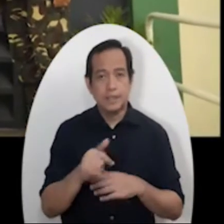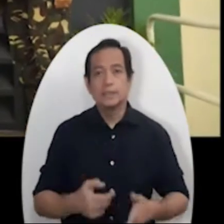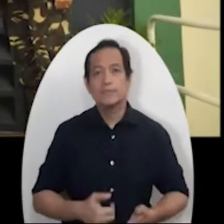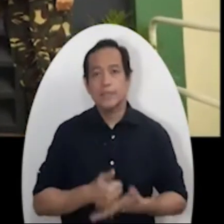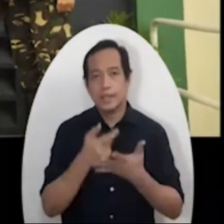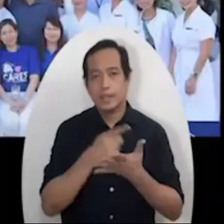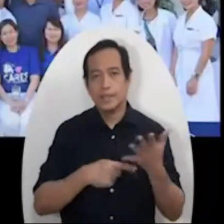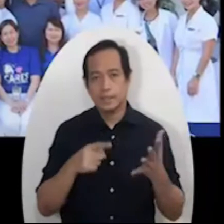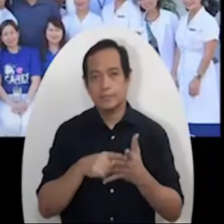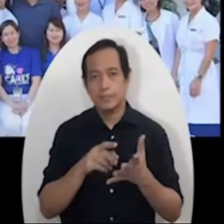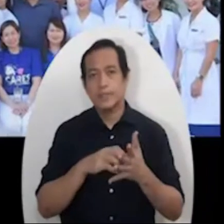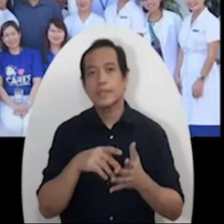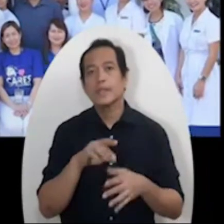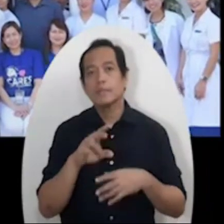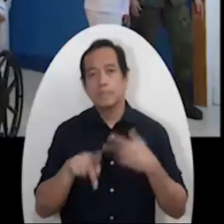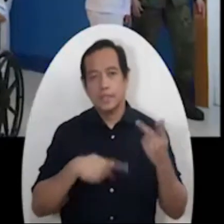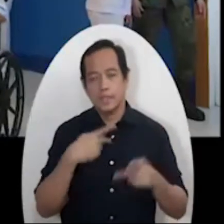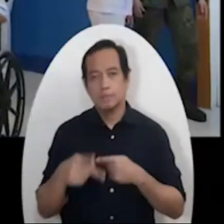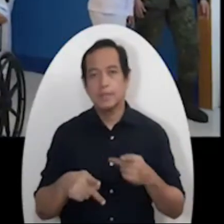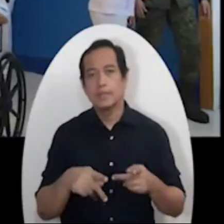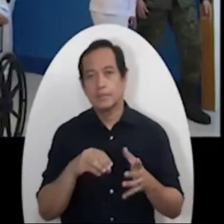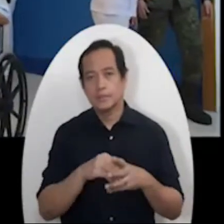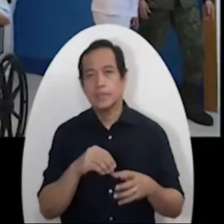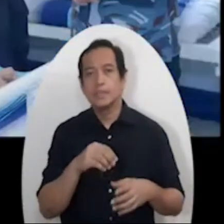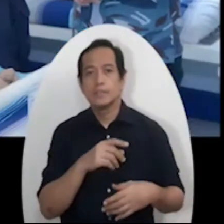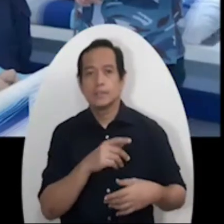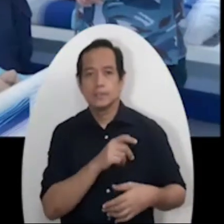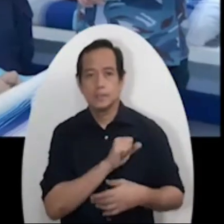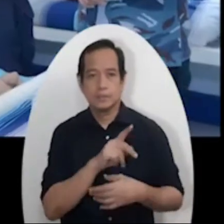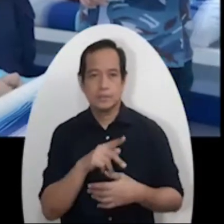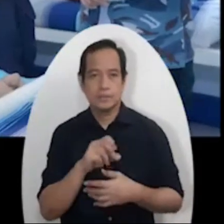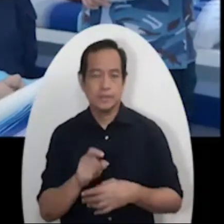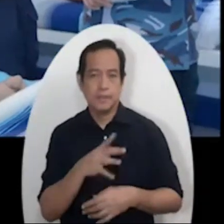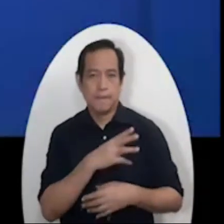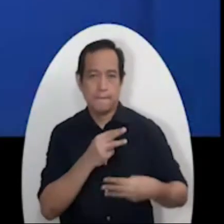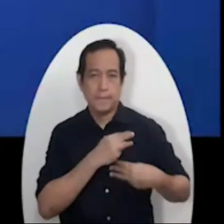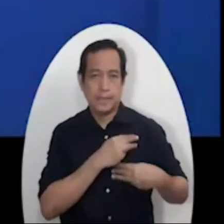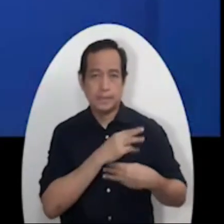Yung una po, yung anak po ang nagbibigay lakas loob sa akin.